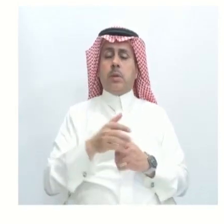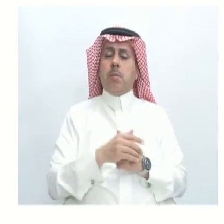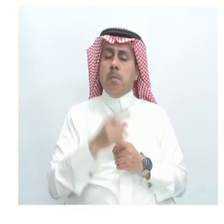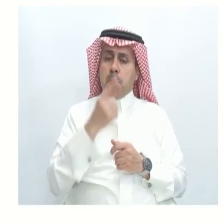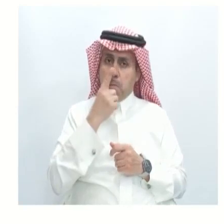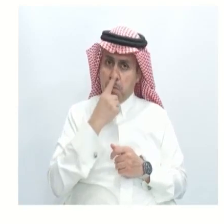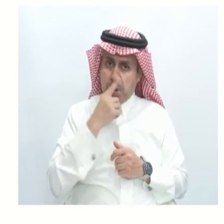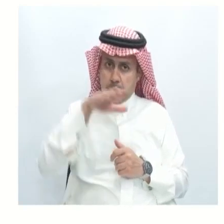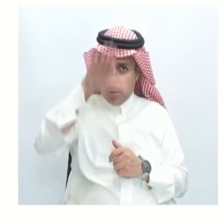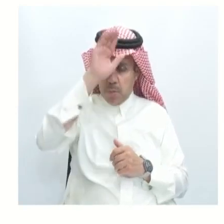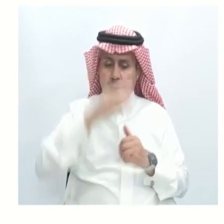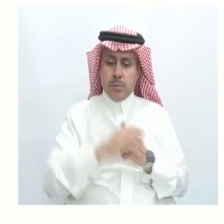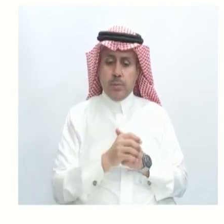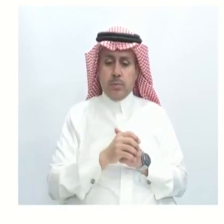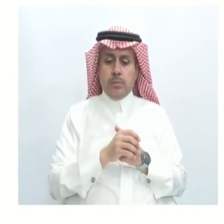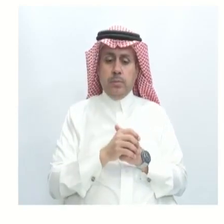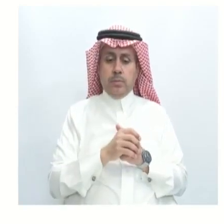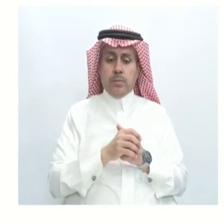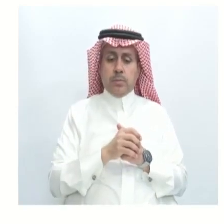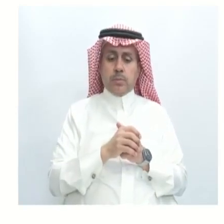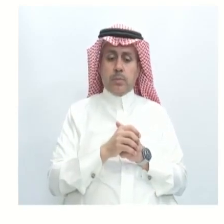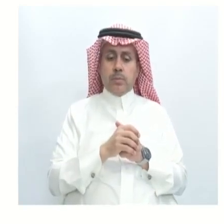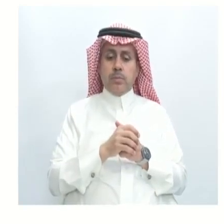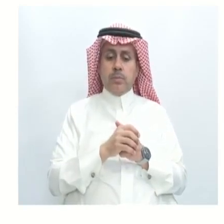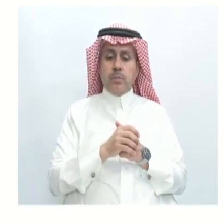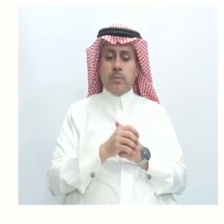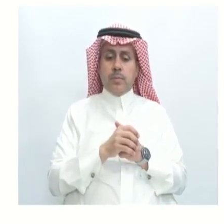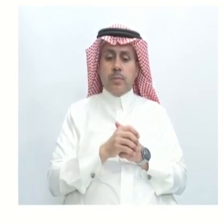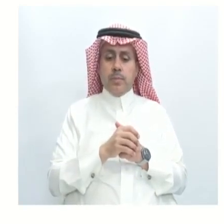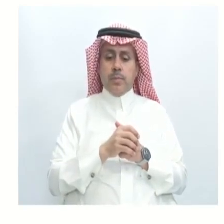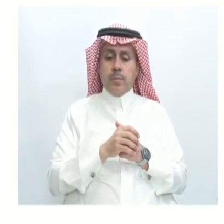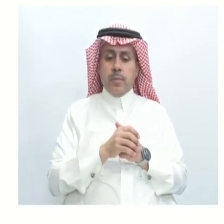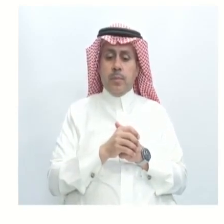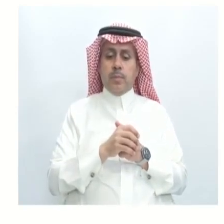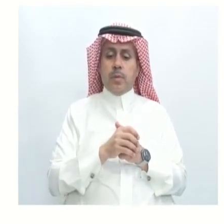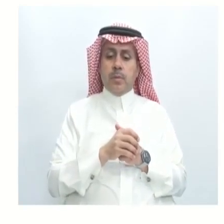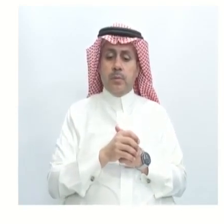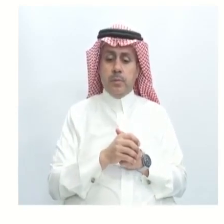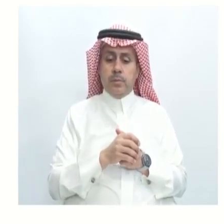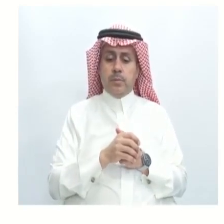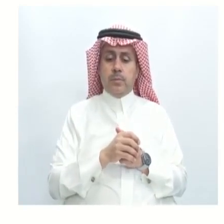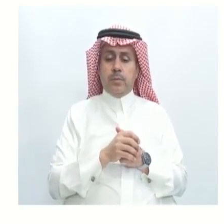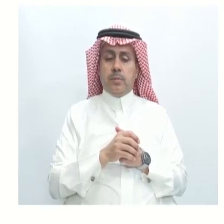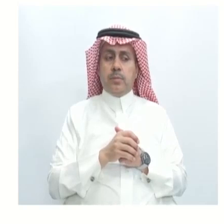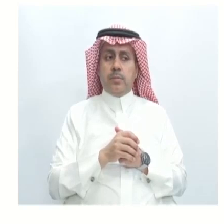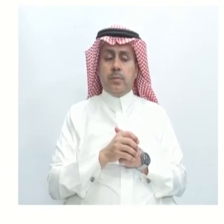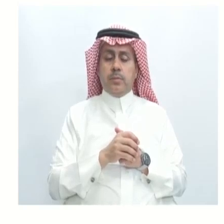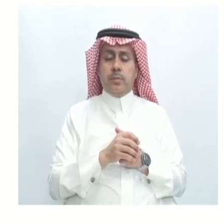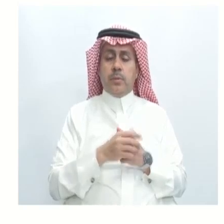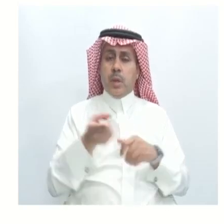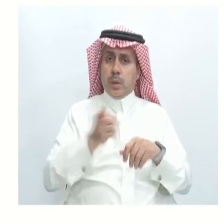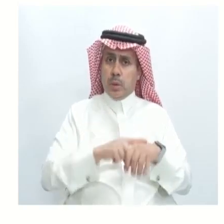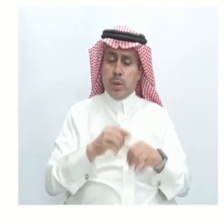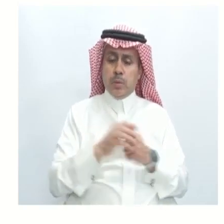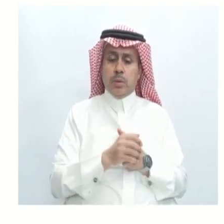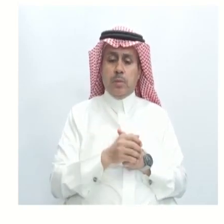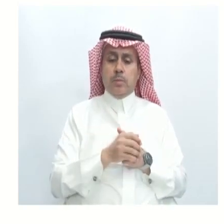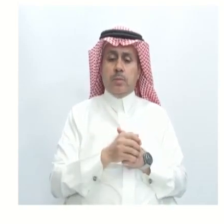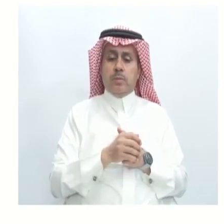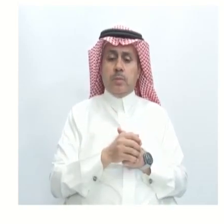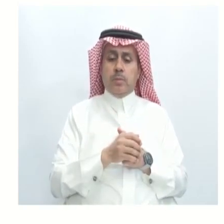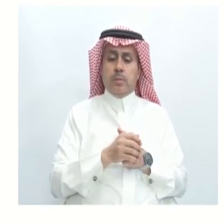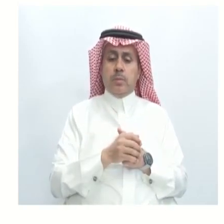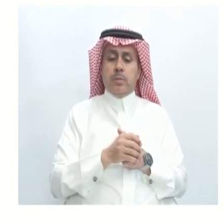الاداه هو اداه الاصدار امر ملكي الف تقسيم 135 تاريخ 427 هجره